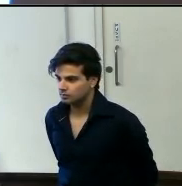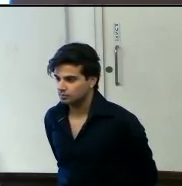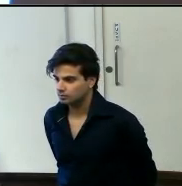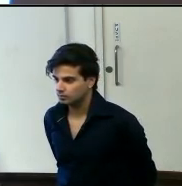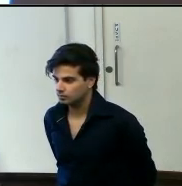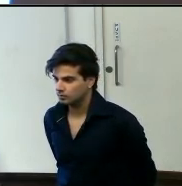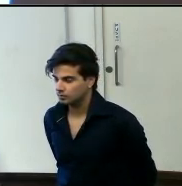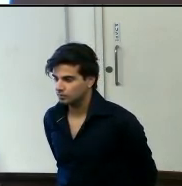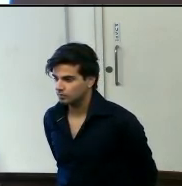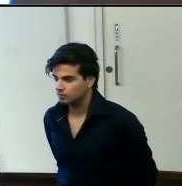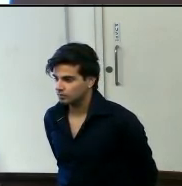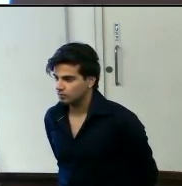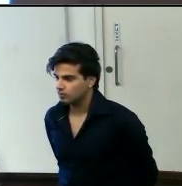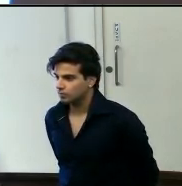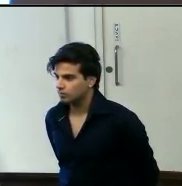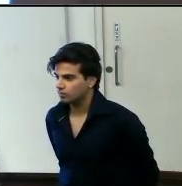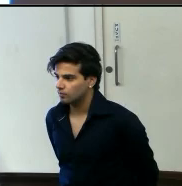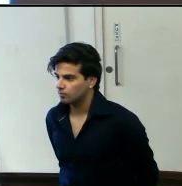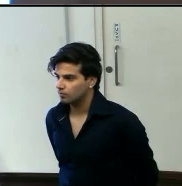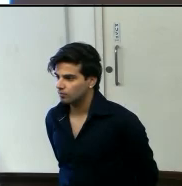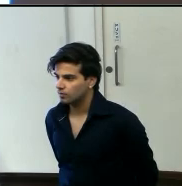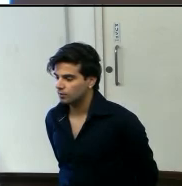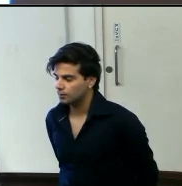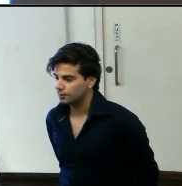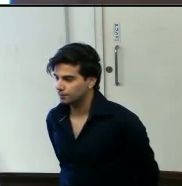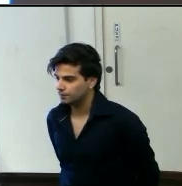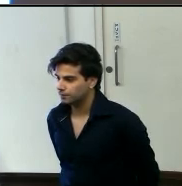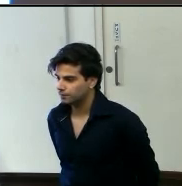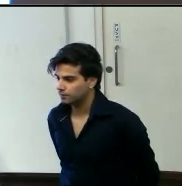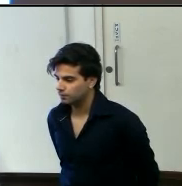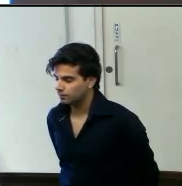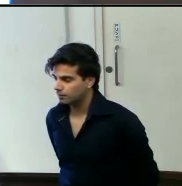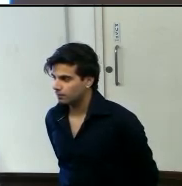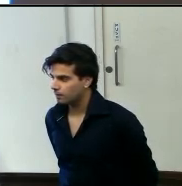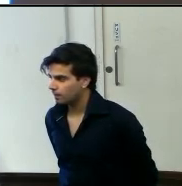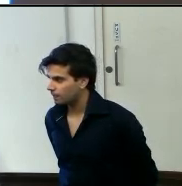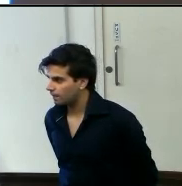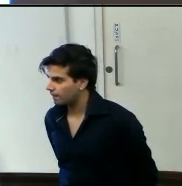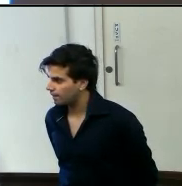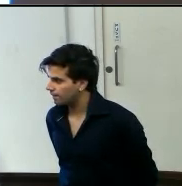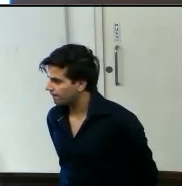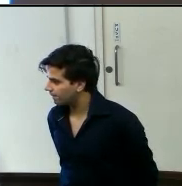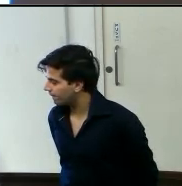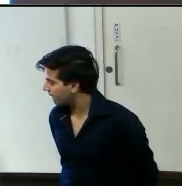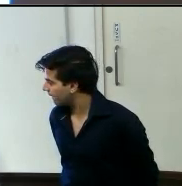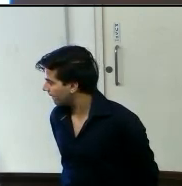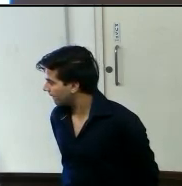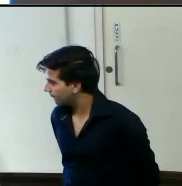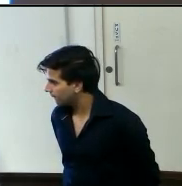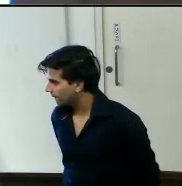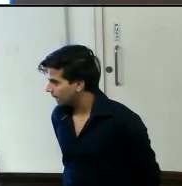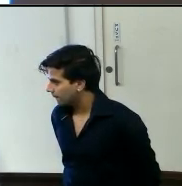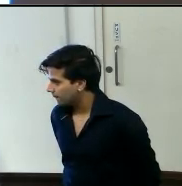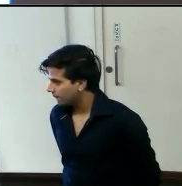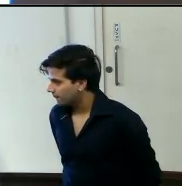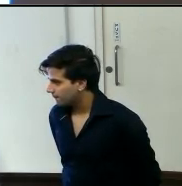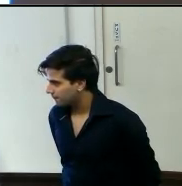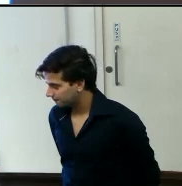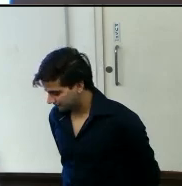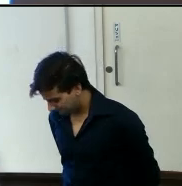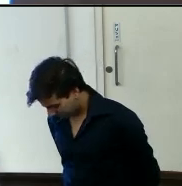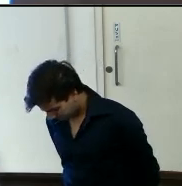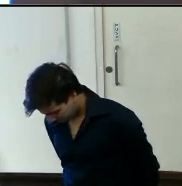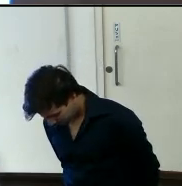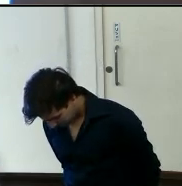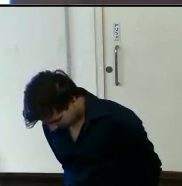ಶೋ ಮಾಡಿ ಎಲ್ಲರ ಜೊತೆ ಮಾತಾಡಿದ್ಮೇಲೆ ತುಂಬ ಕ್ಲಾರಿಟಿ ಬಂದುಬಿಟ್ಟಿದೆ. ಇವಾಗ ಮತ್ತೆ ಅದನ್ನು ಬಿಡಿಸ್ಕೋಬೇಕು, ಇಲ್ಲಾಂದರೆ ಮುಂದಿನ ವರ್ಕ್ಗಳೆಲ್ಲ ಇದ್ರ